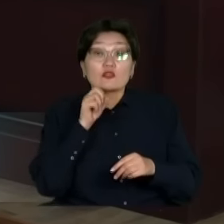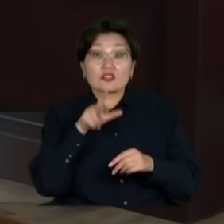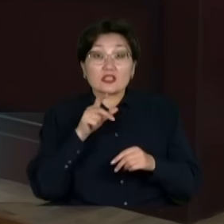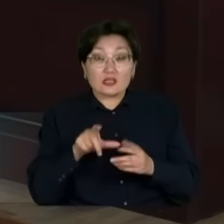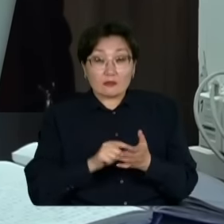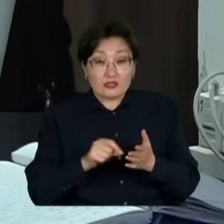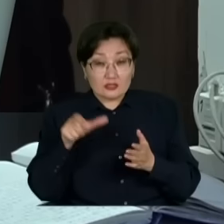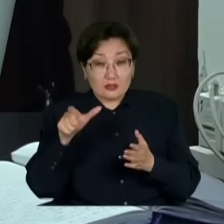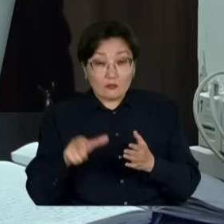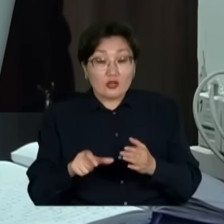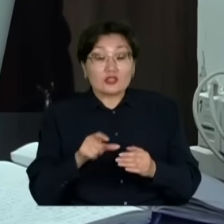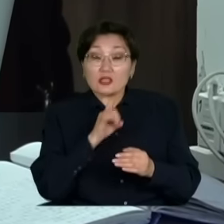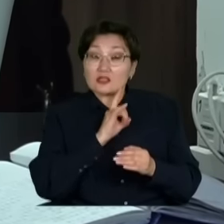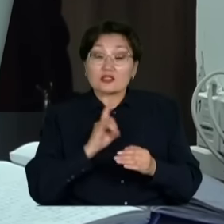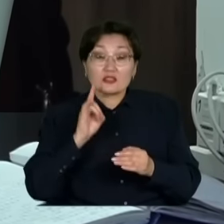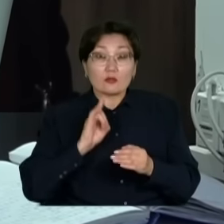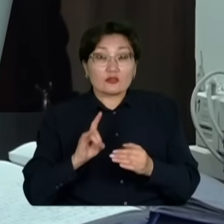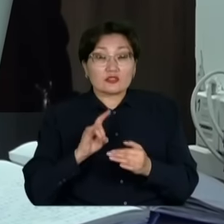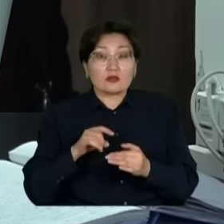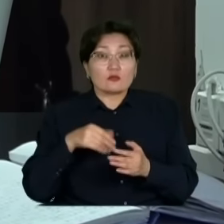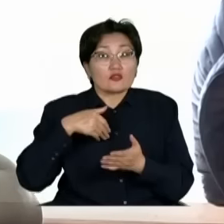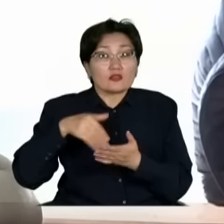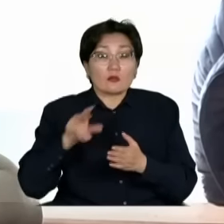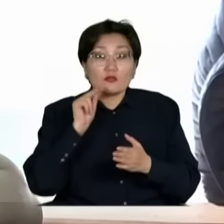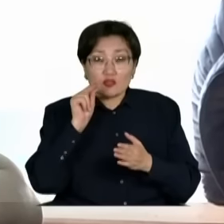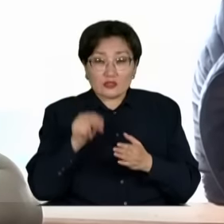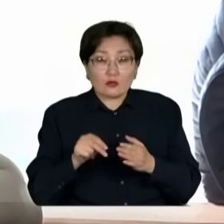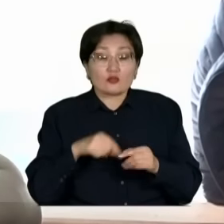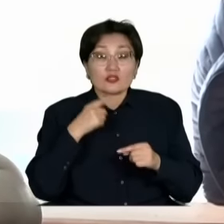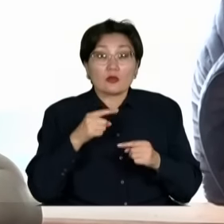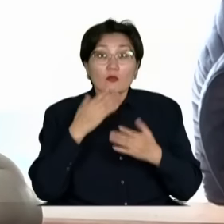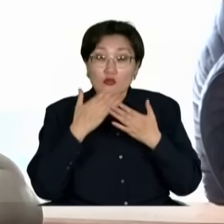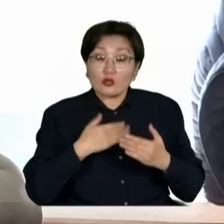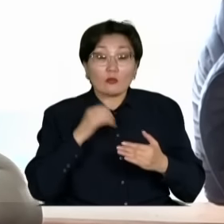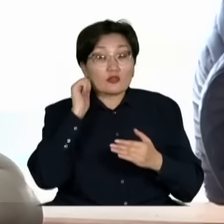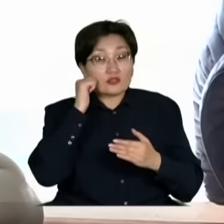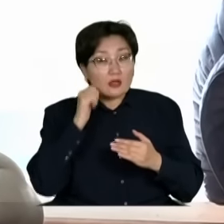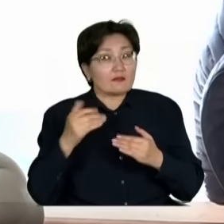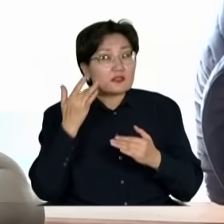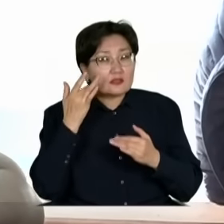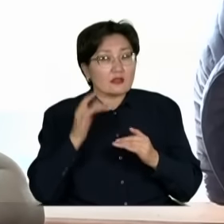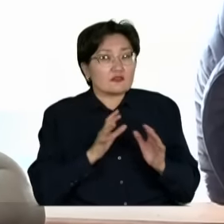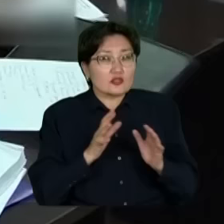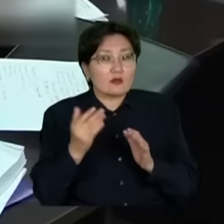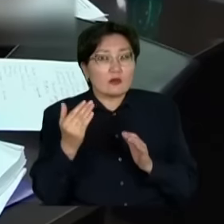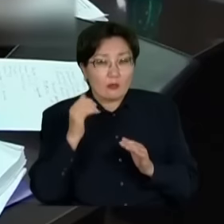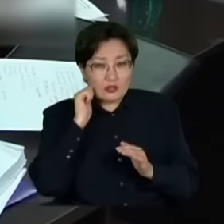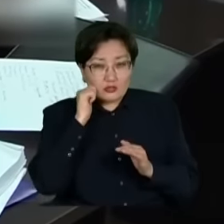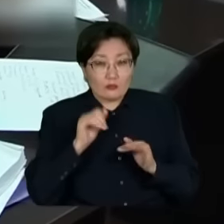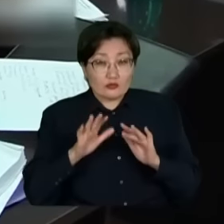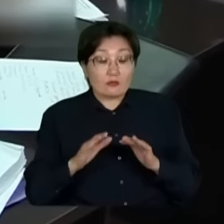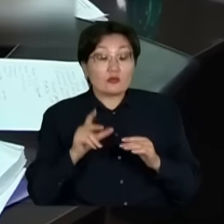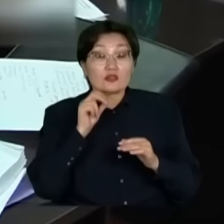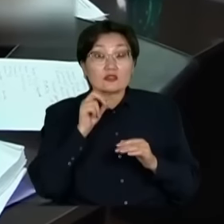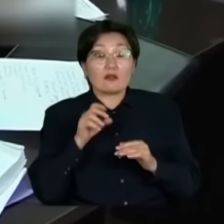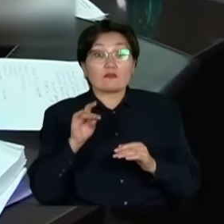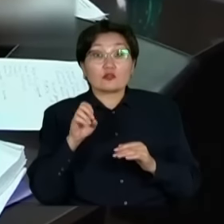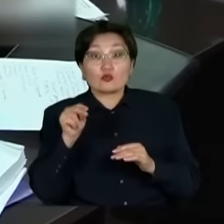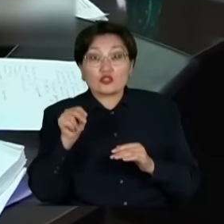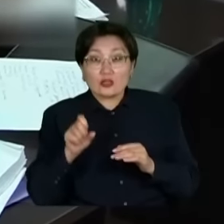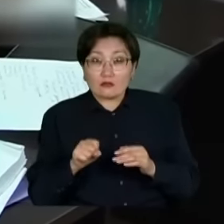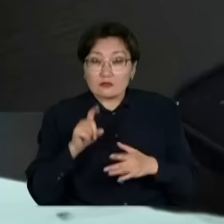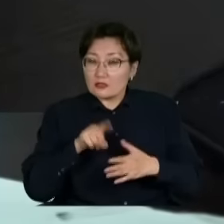пенсионерки женщина категорически отрицала вину заявив что любила бабушку и всегда заботилась о ней вот только внучка покойной